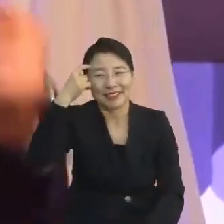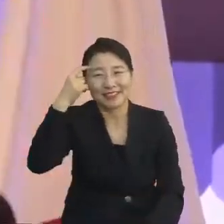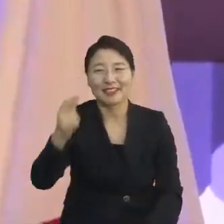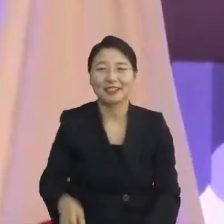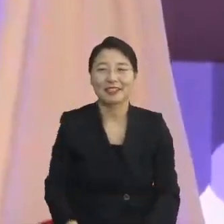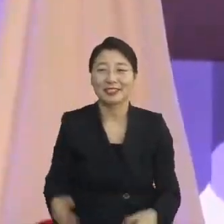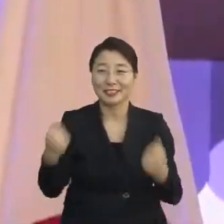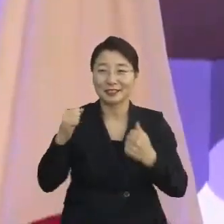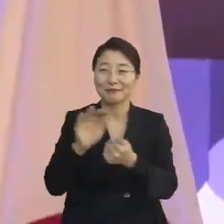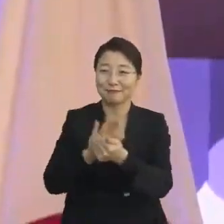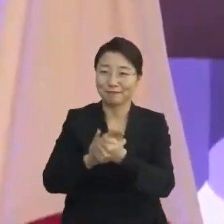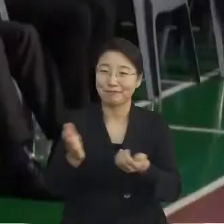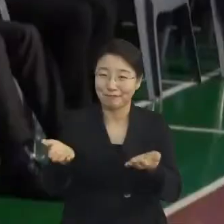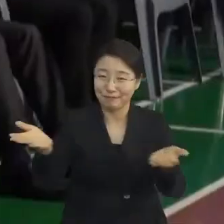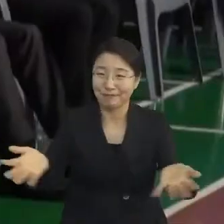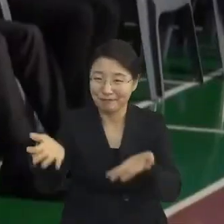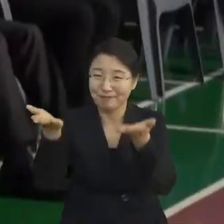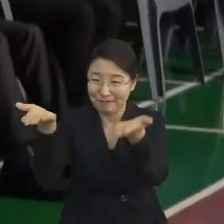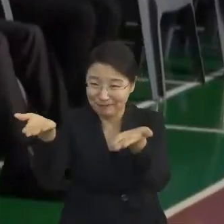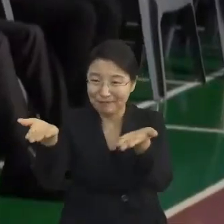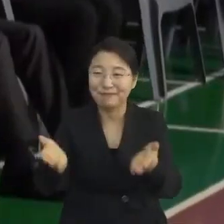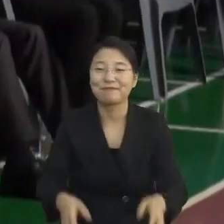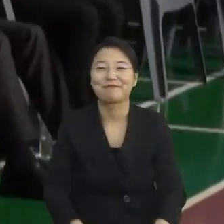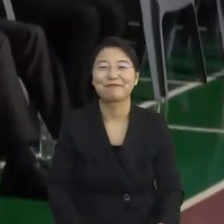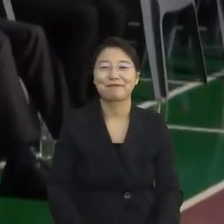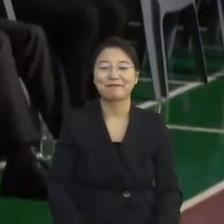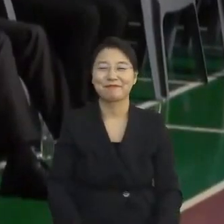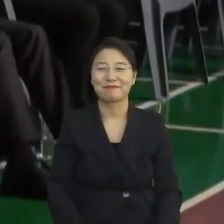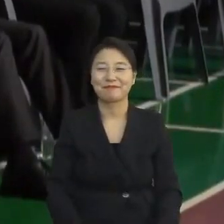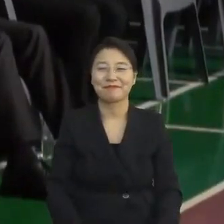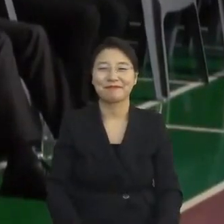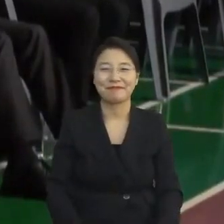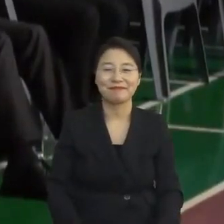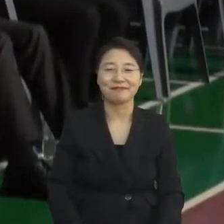있습니다. 응원합니다. 동대문구. 네.